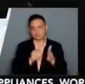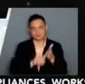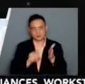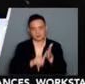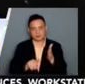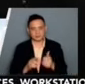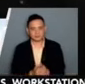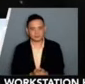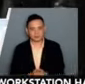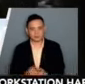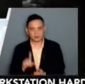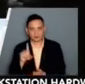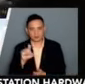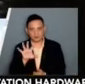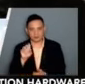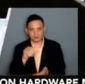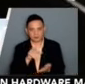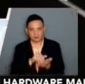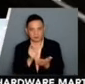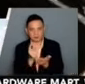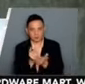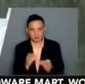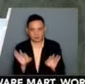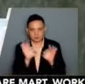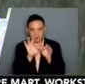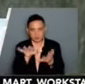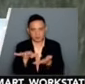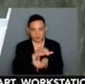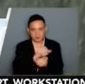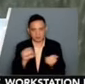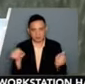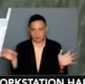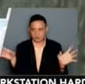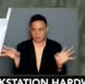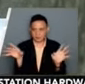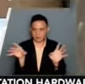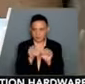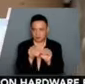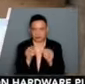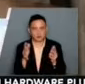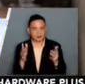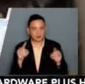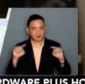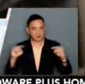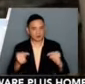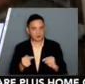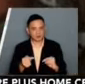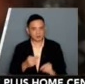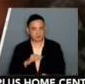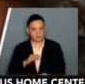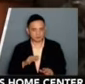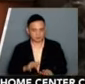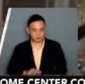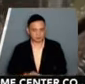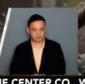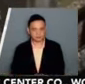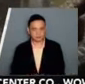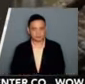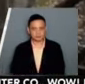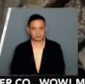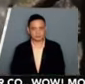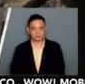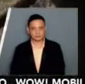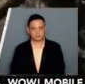php50,000 ang halaga ng pinsala wala namang nasaktan sa insidente clear lila dungka ng Jimmy